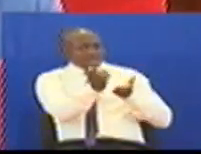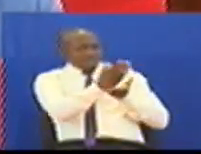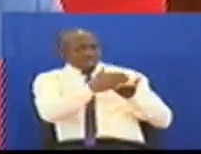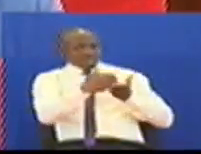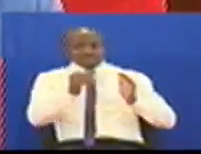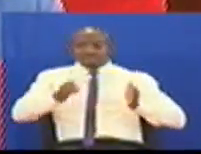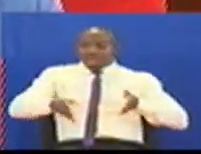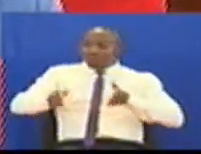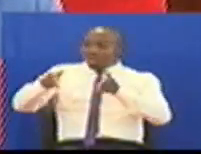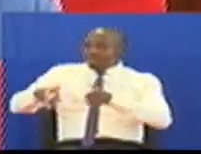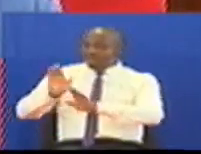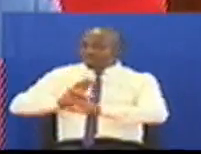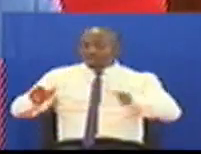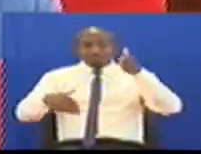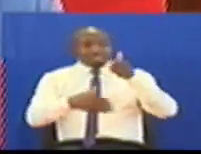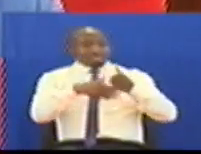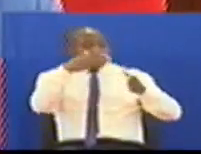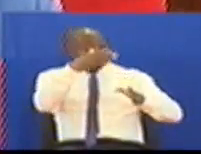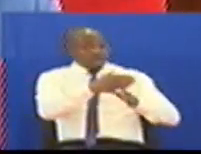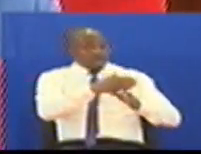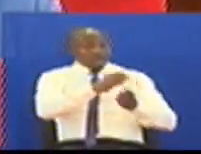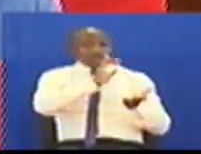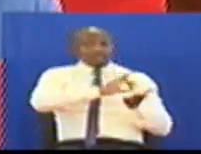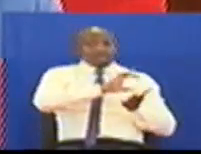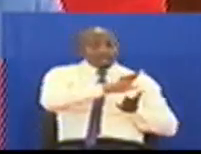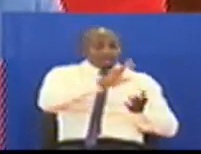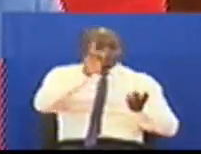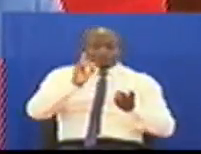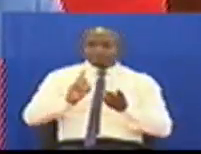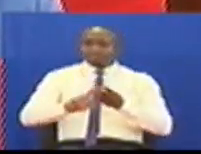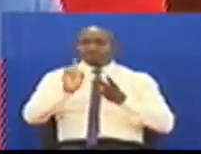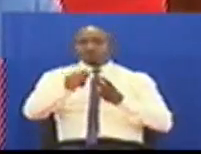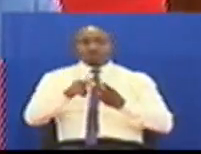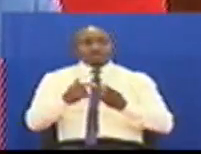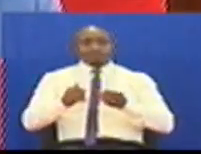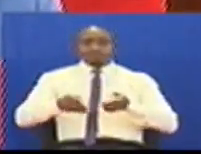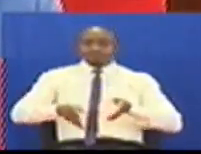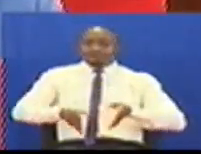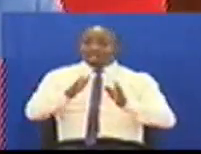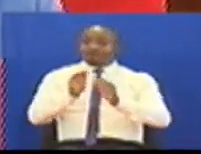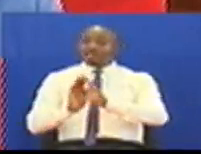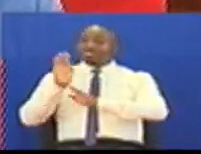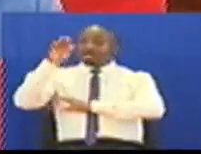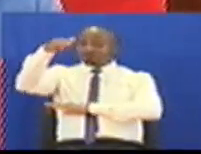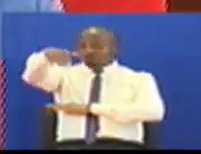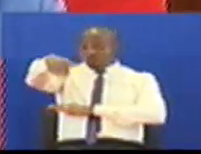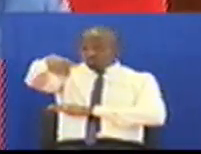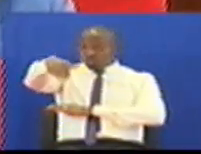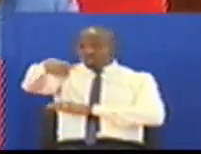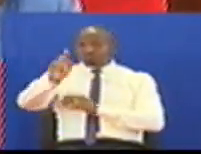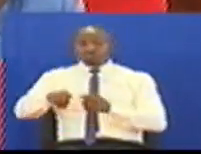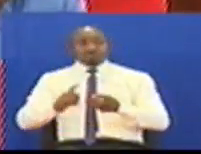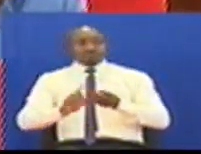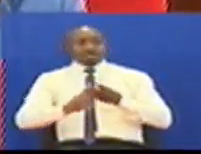zimejengwa, barabara ambazo ni kubwa kwa mkoa wa Dar es Salaam. Tuna flyover ambayo iko pale Tazara imejengwa kipindi cha awamu ya